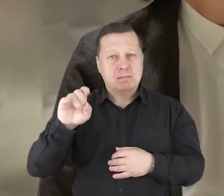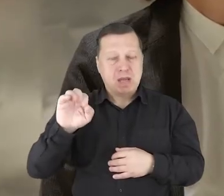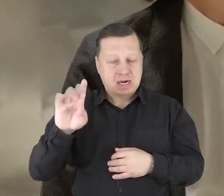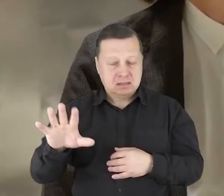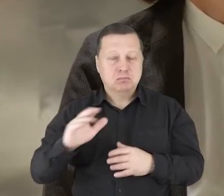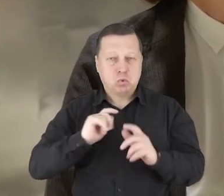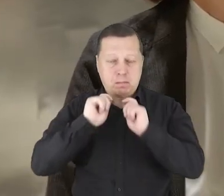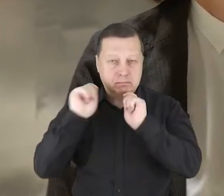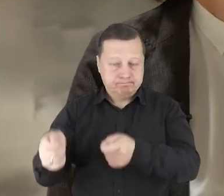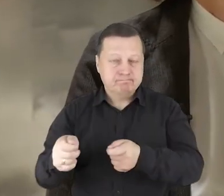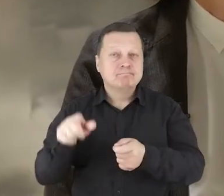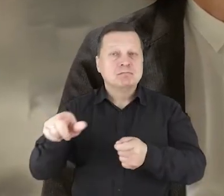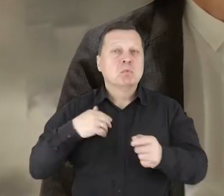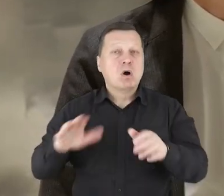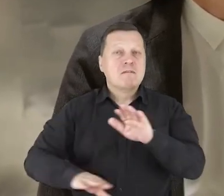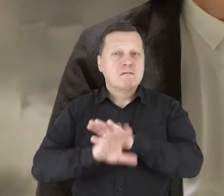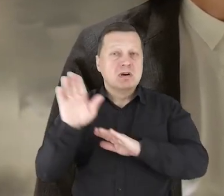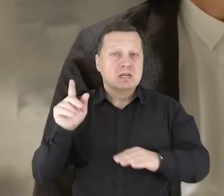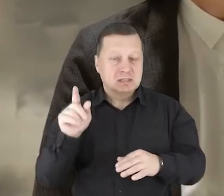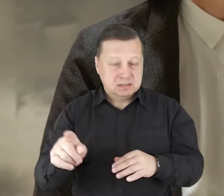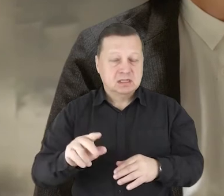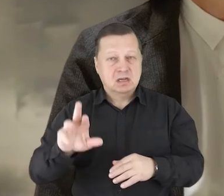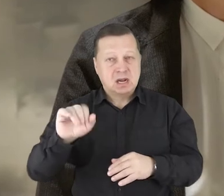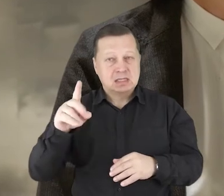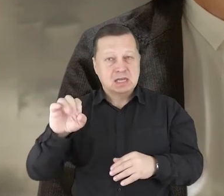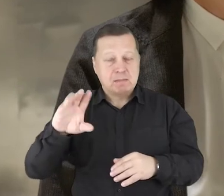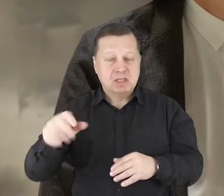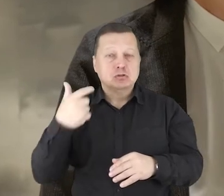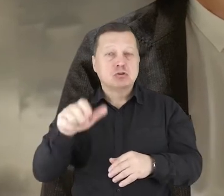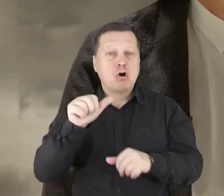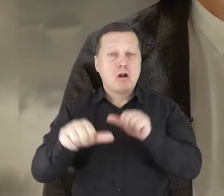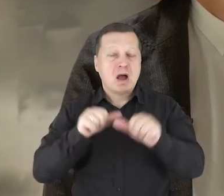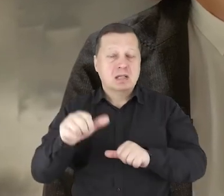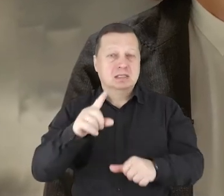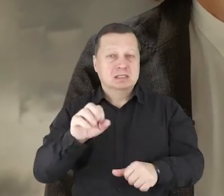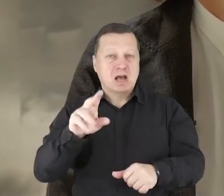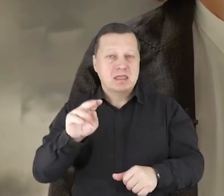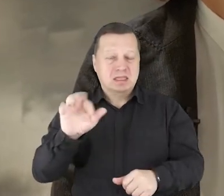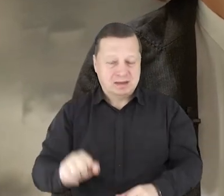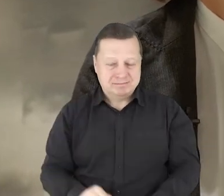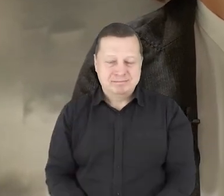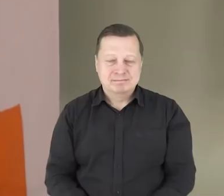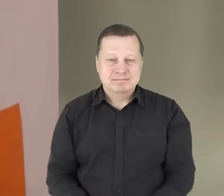pamiętnego otwarcia wystawy Heralda Zamana na stulecie Zachęty.